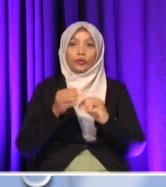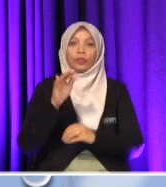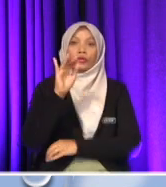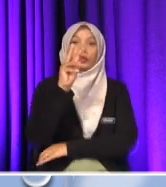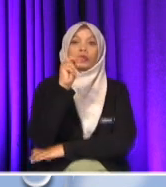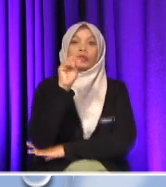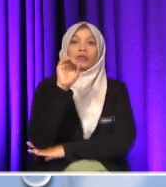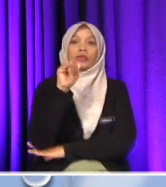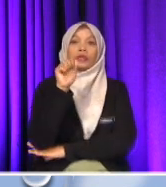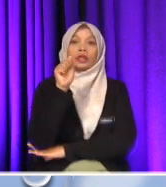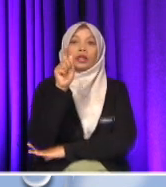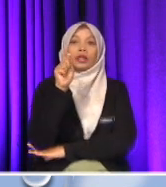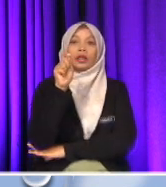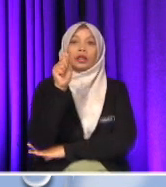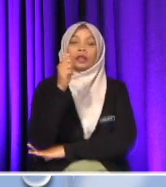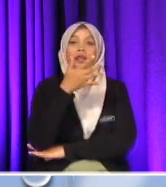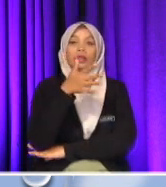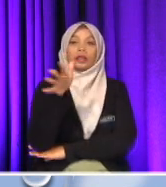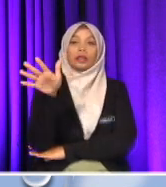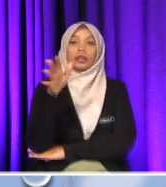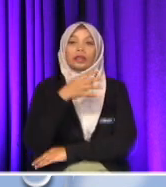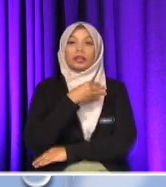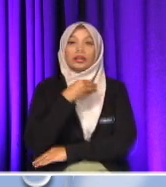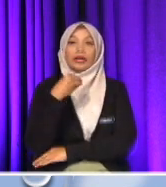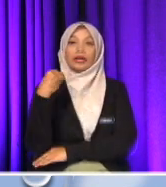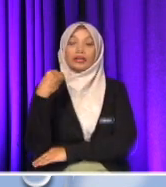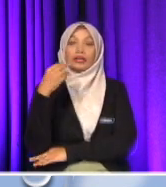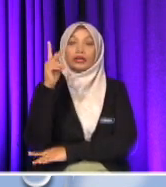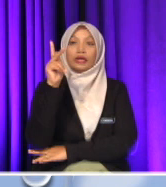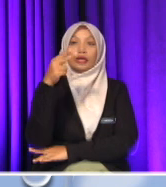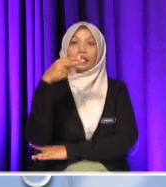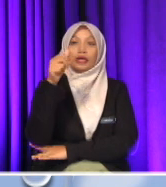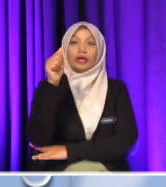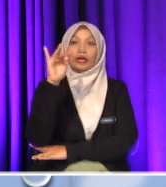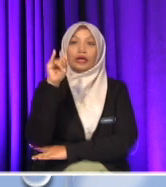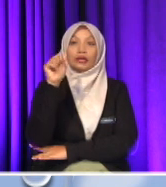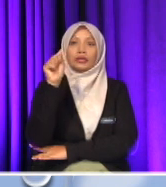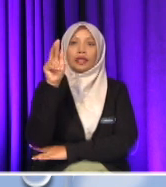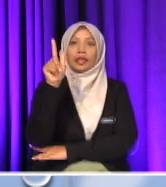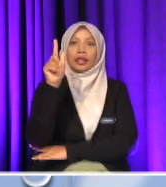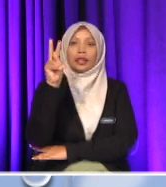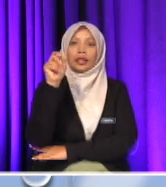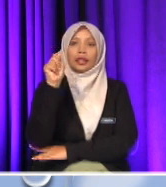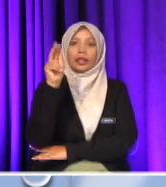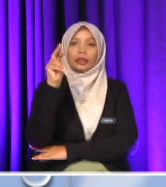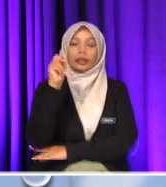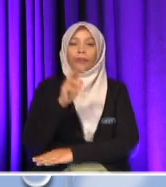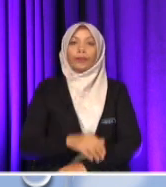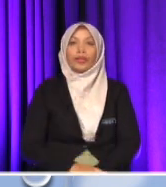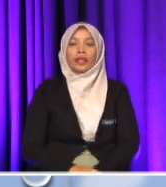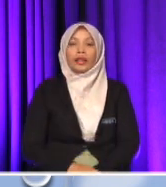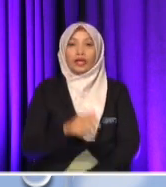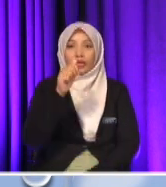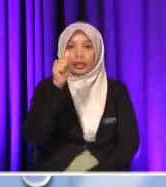khayalan. Okey, nombor kompleks sebenarnya dalam ni sepatutnya A campur BI. I ini dalam elektrik, okey, dalam elektrik biasanya I ini adalah